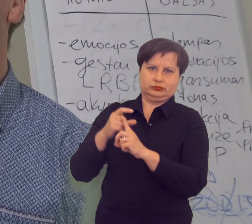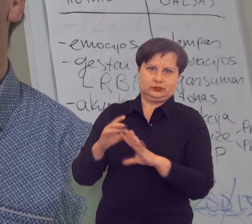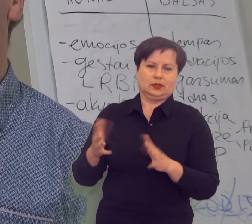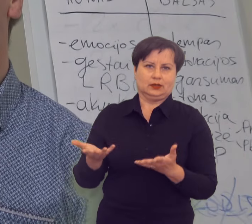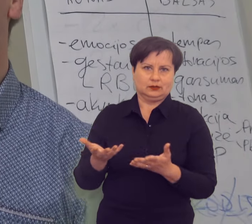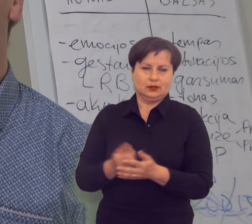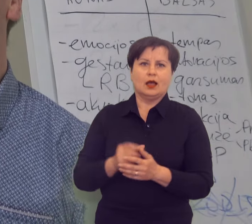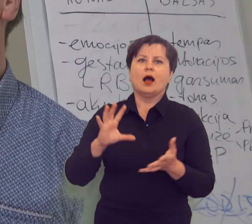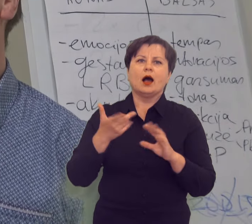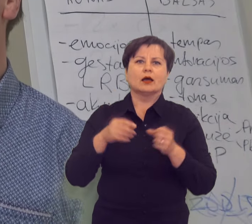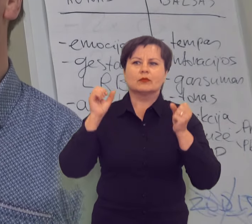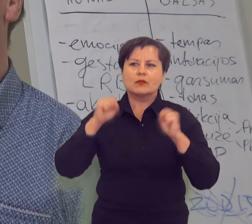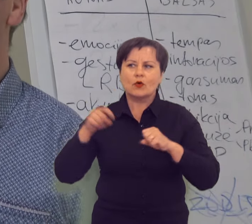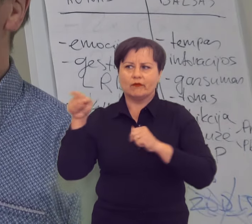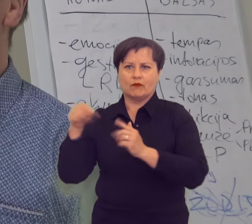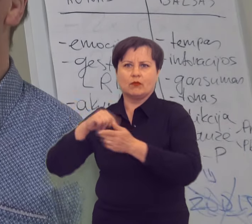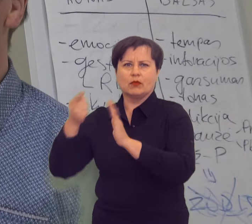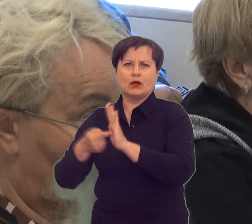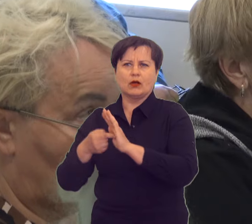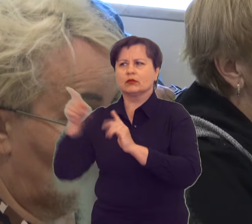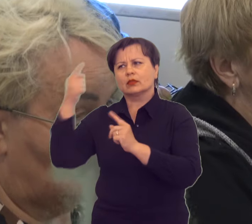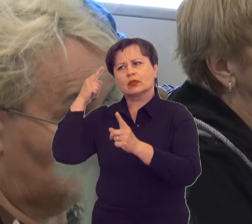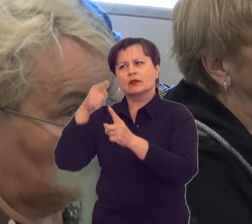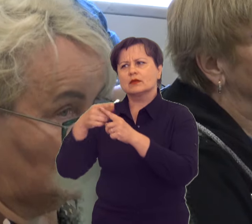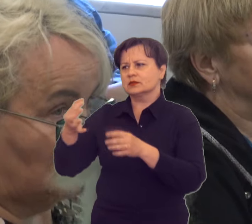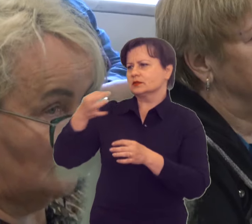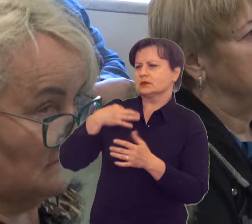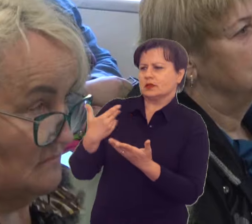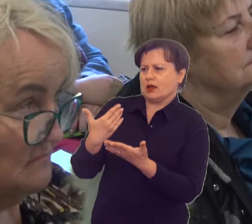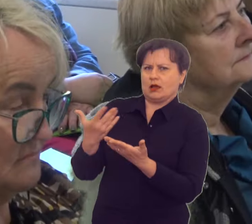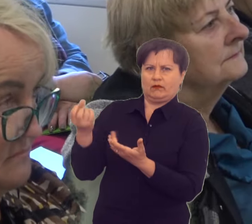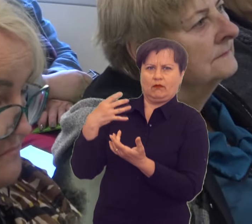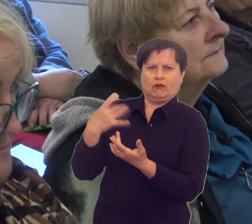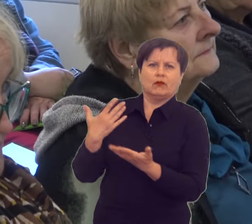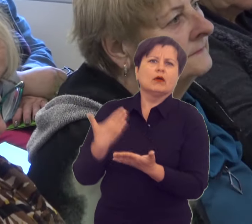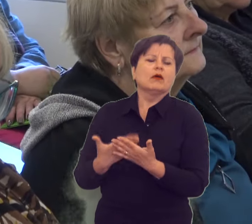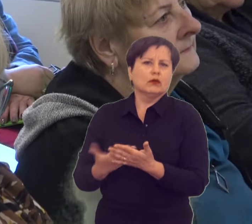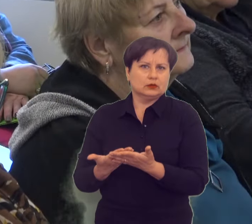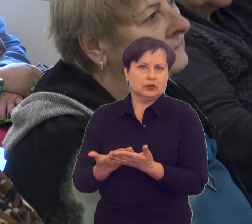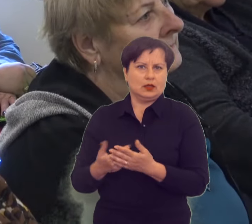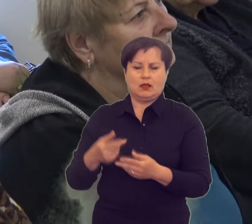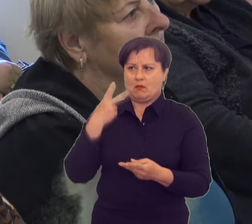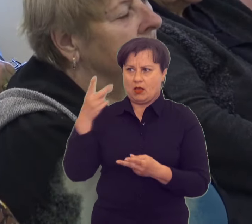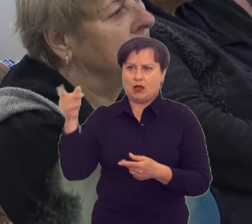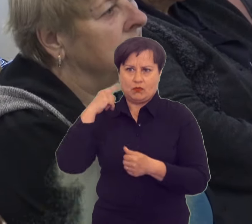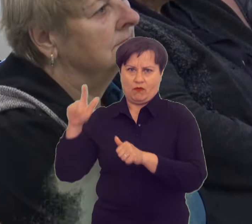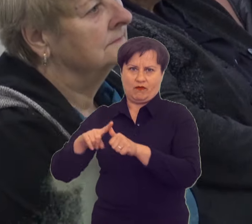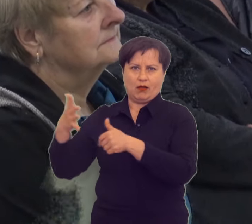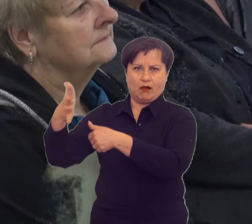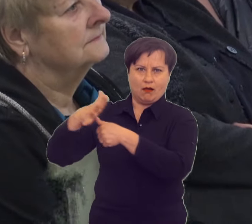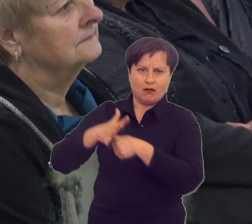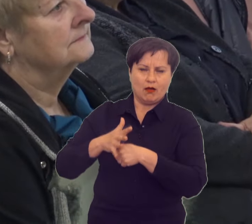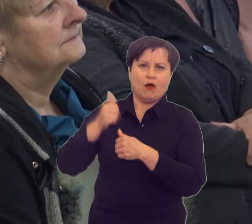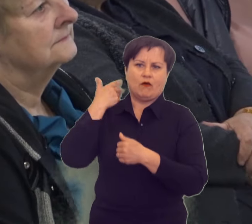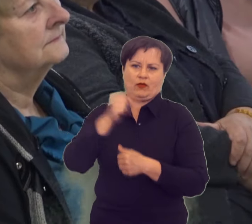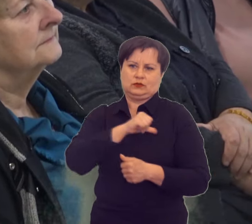kažką. Arba galime tiesiog paklausti, o kokiu tikslu tu man tai sakai? Jeigu matosi, kad žmogus iš pradžių nori sumenkinti,